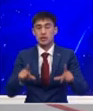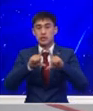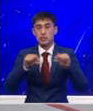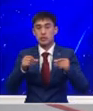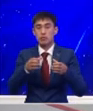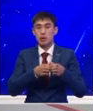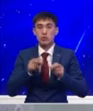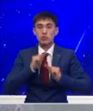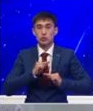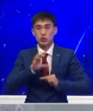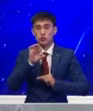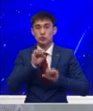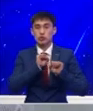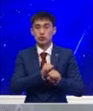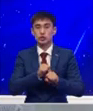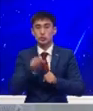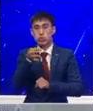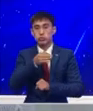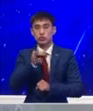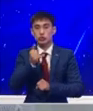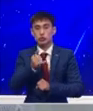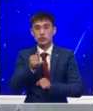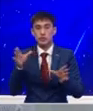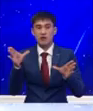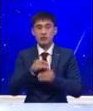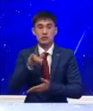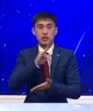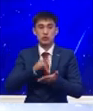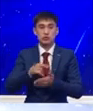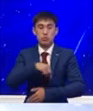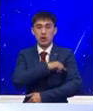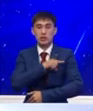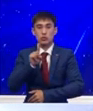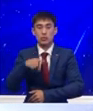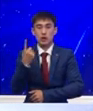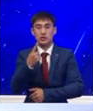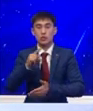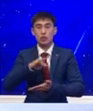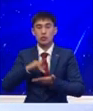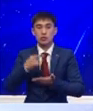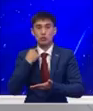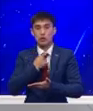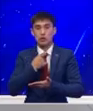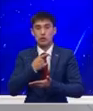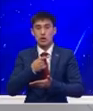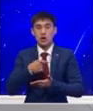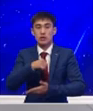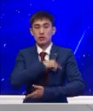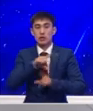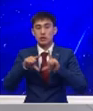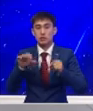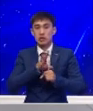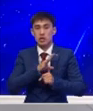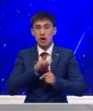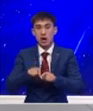Департаментом Комитета труда и социальной защиты по области ЖТСУ совместно с городской поликлиникой номер один города Талдыкурган на платформе поликлиники состоялся